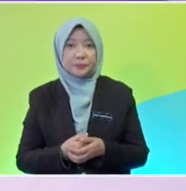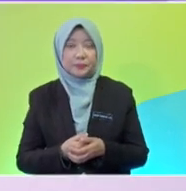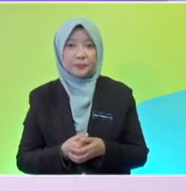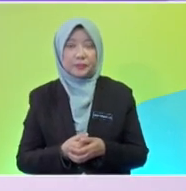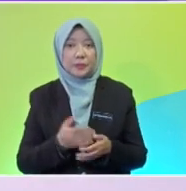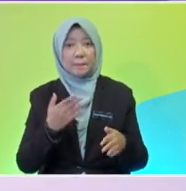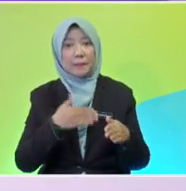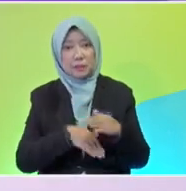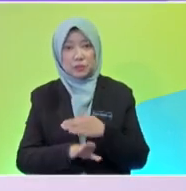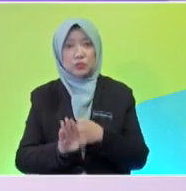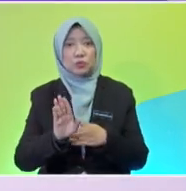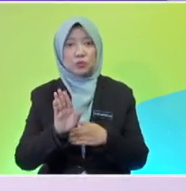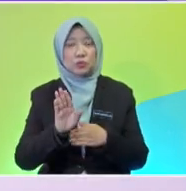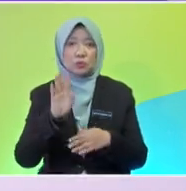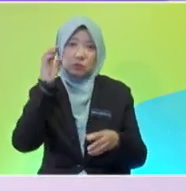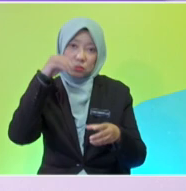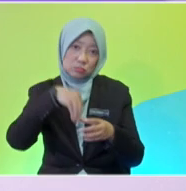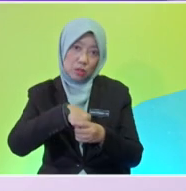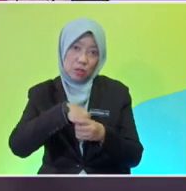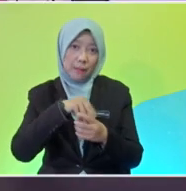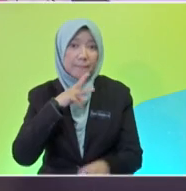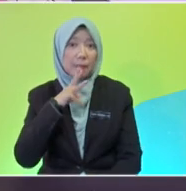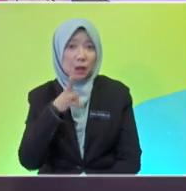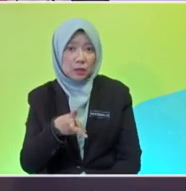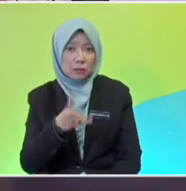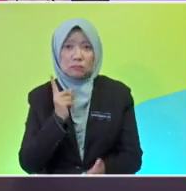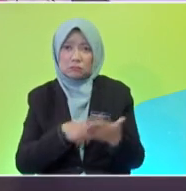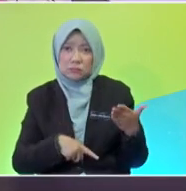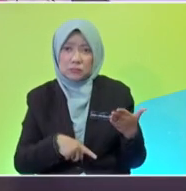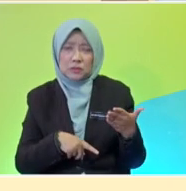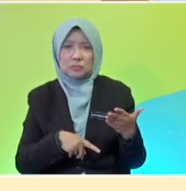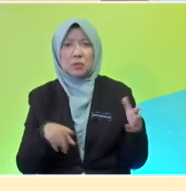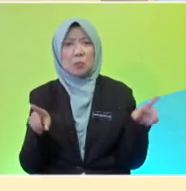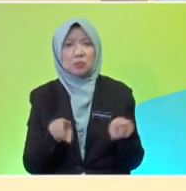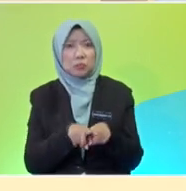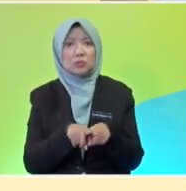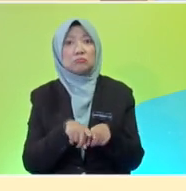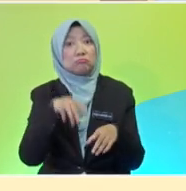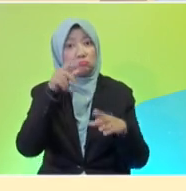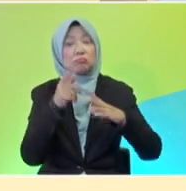ke dalam air apa yang berlaku sama juga